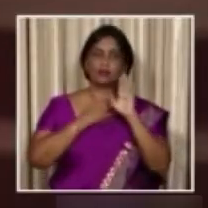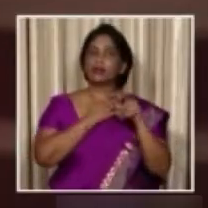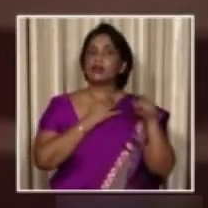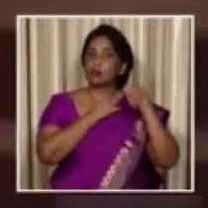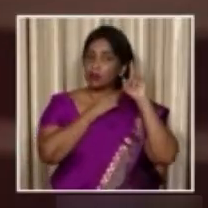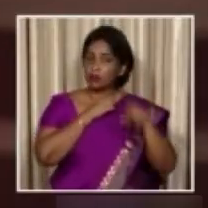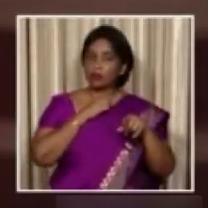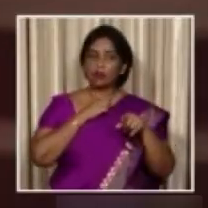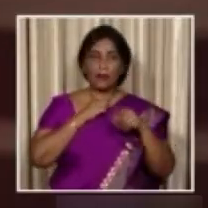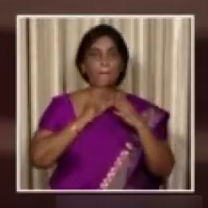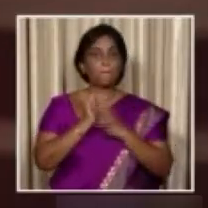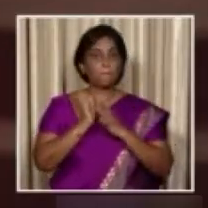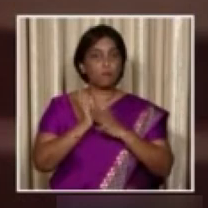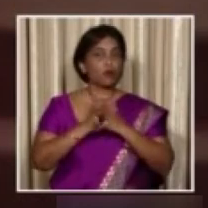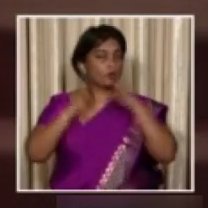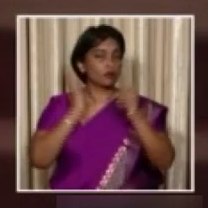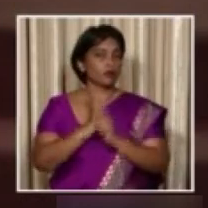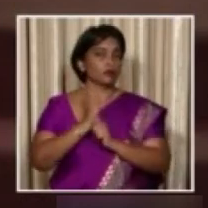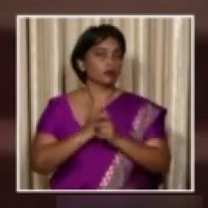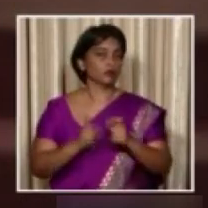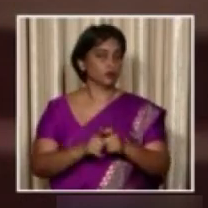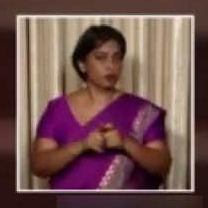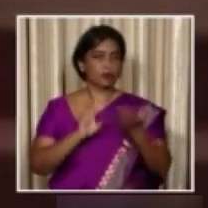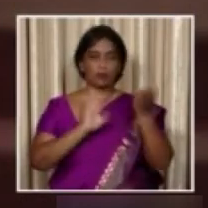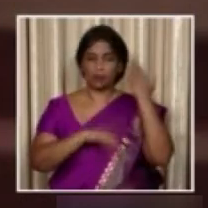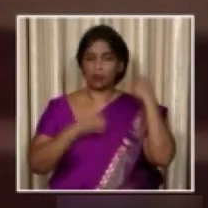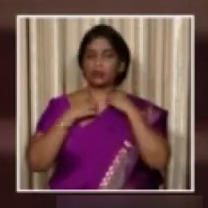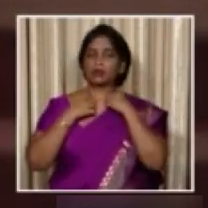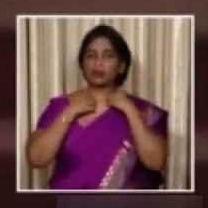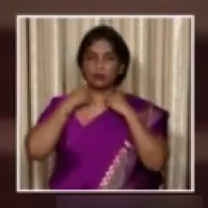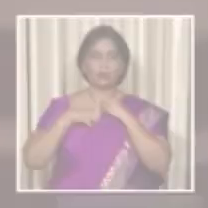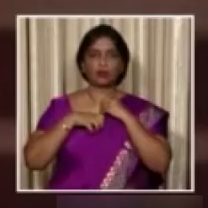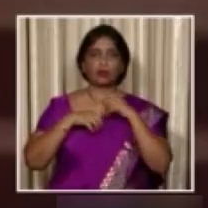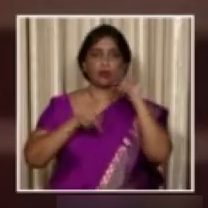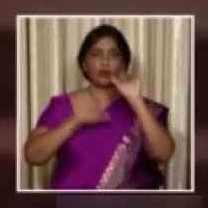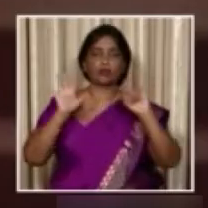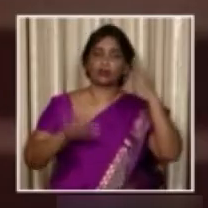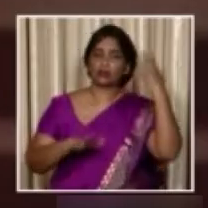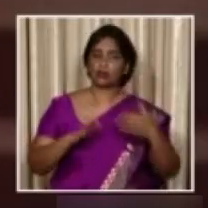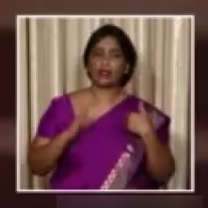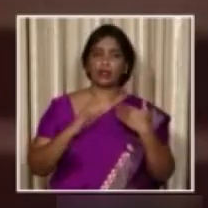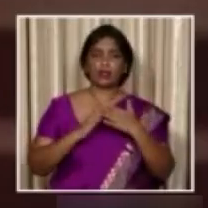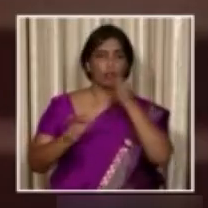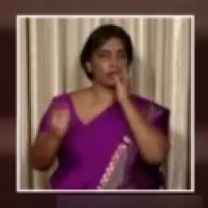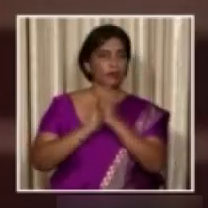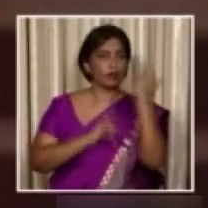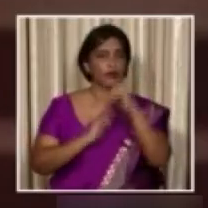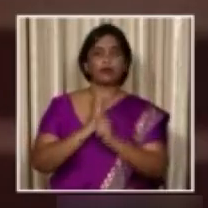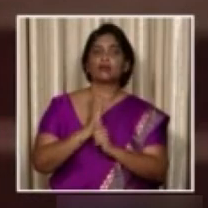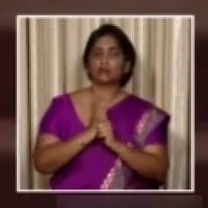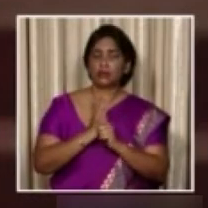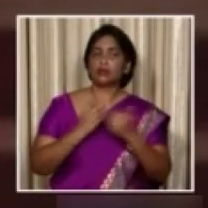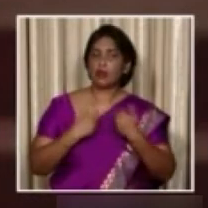වගේ මිනුවන්කොට තමයි වැඩිම පාතාලේ ක්‍රියාත්මක වුණේ. පෞගේ කාලේ වෙඩි තියාගත්ත 6 දෙනෙක් මැරුණා. අපේ ගෙවල් වලට ගිනි තියන්න ආවේ පාතාලේ. මම